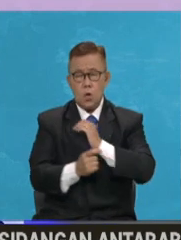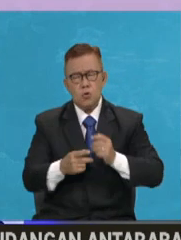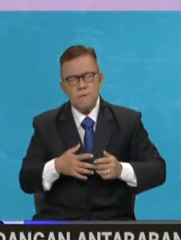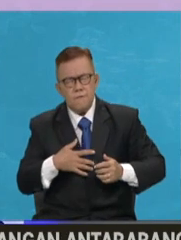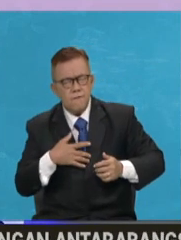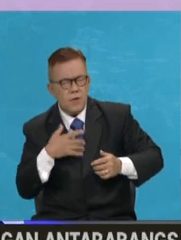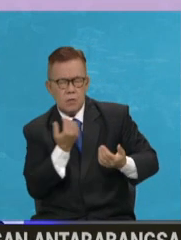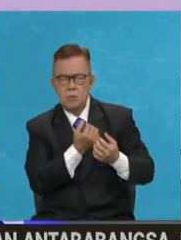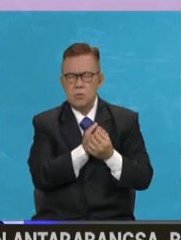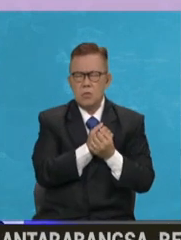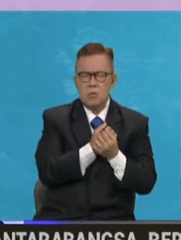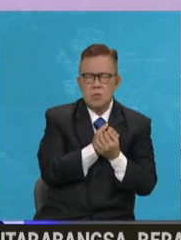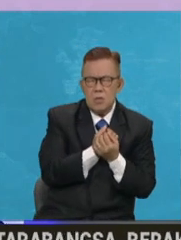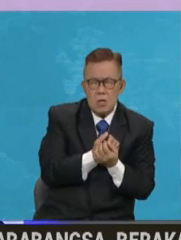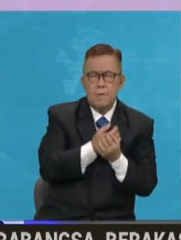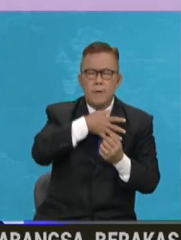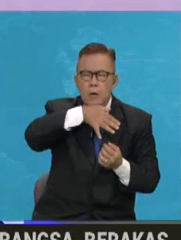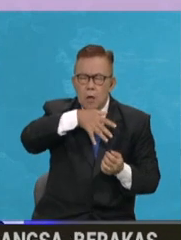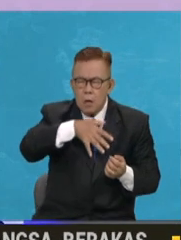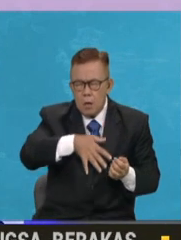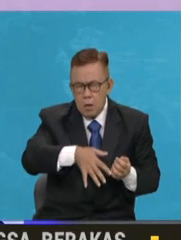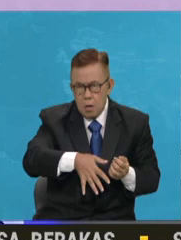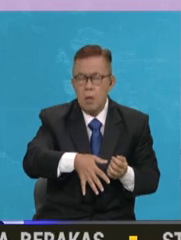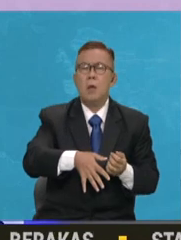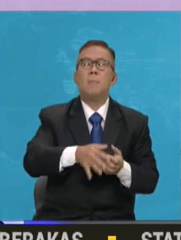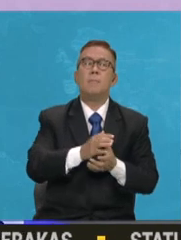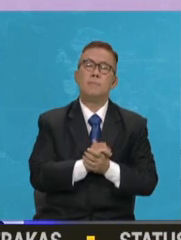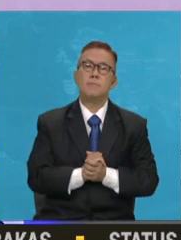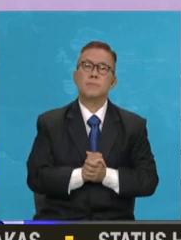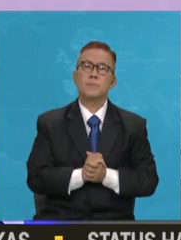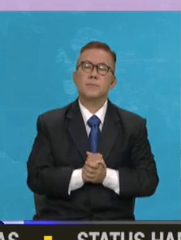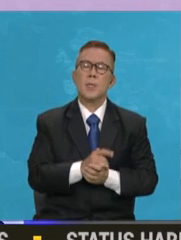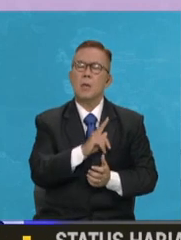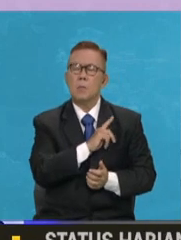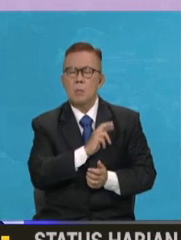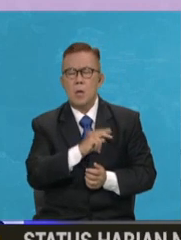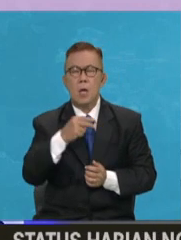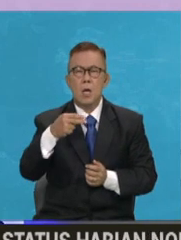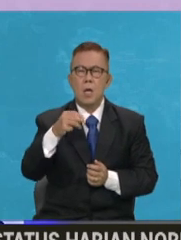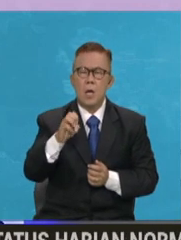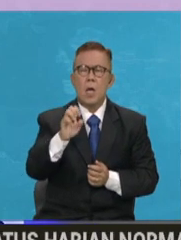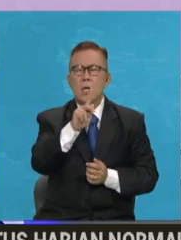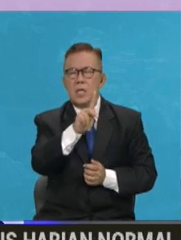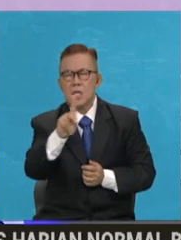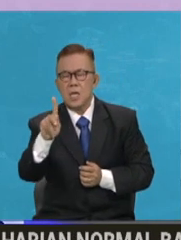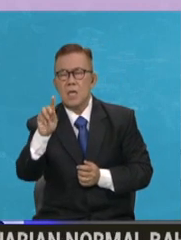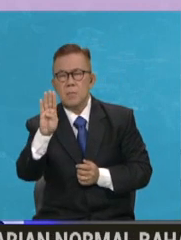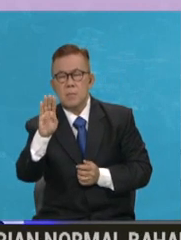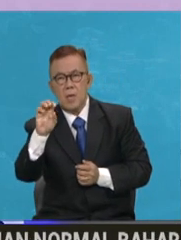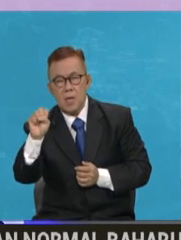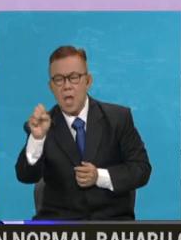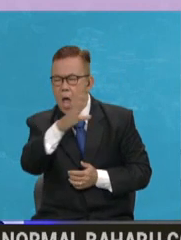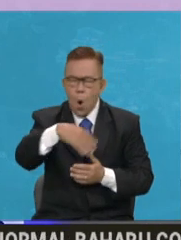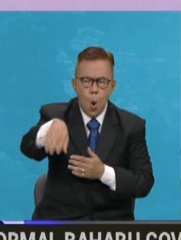kepada junjungan besar Nabi Muhammad Shallallahu Alaihi Wasallam Kementerian Kebudayaan beliau dan sukan dan jabatan-jabatan